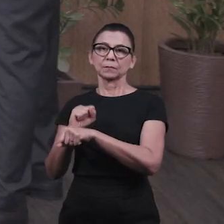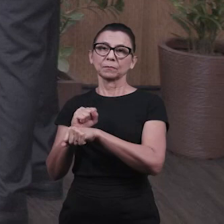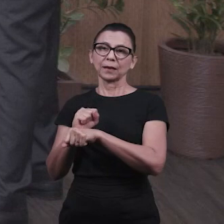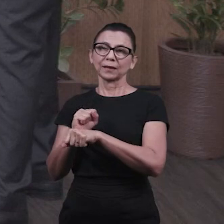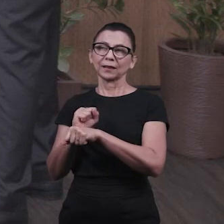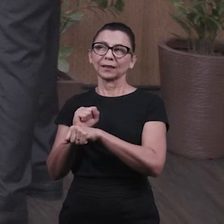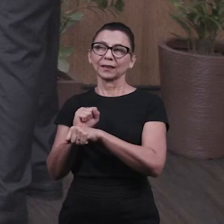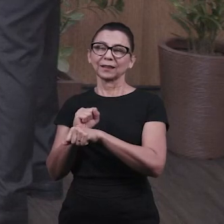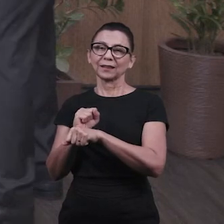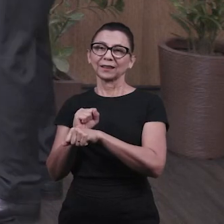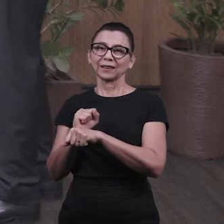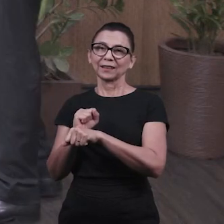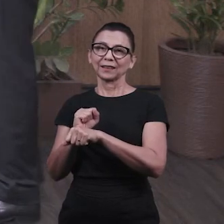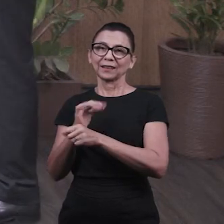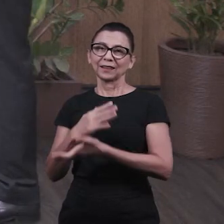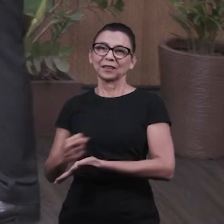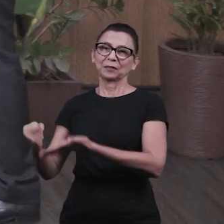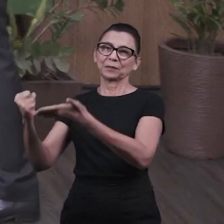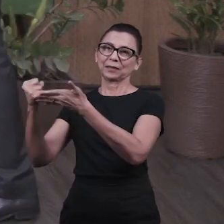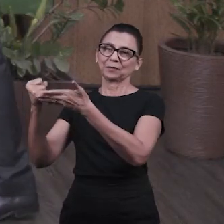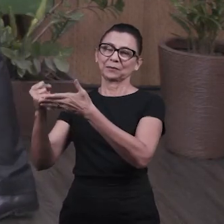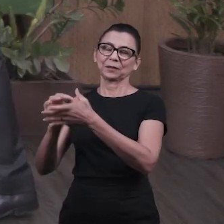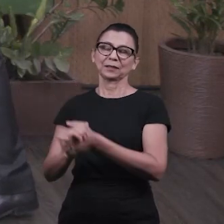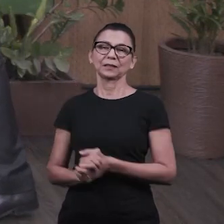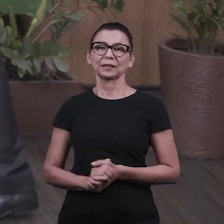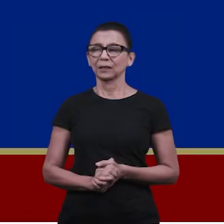19. Vous venez de dire.